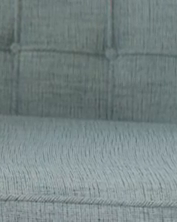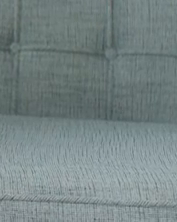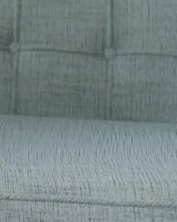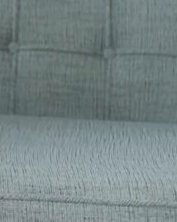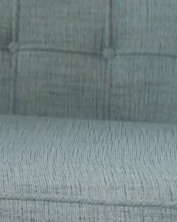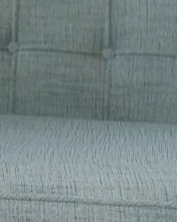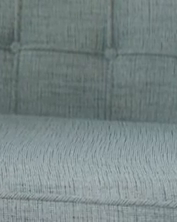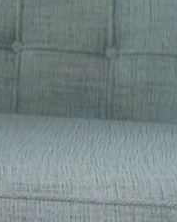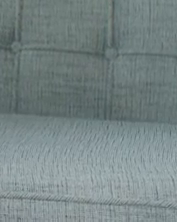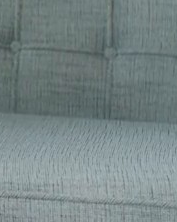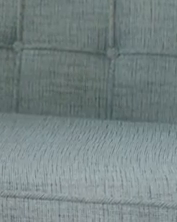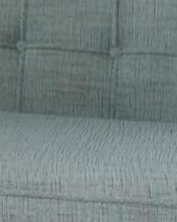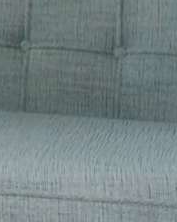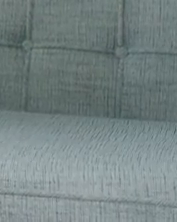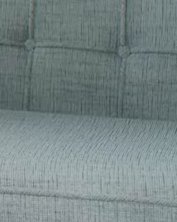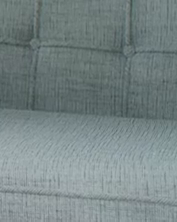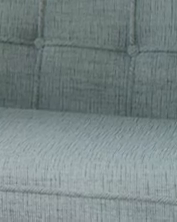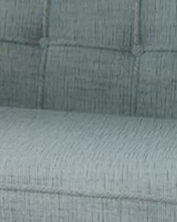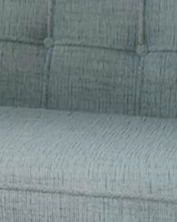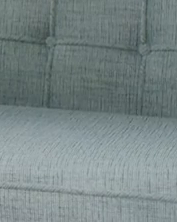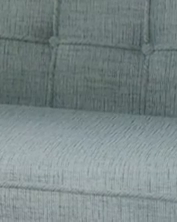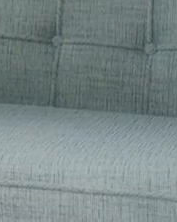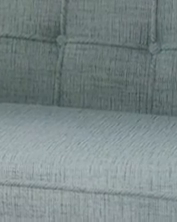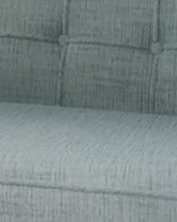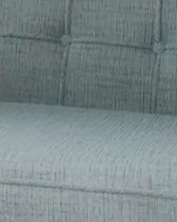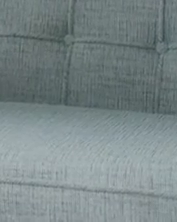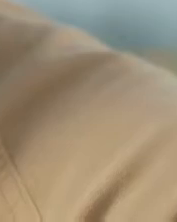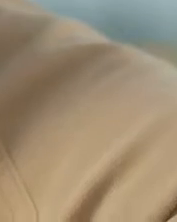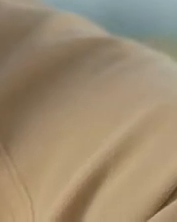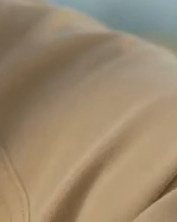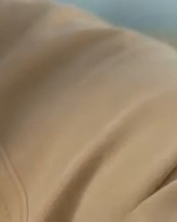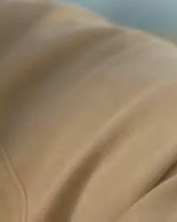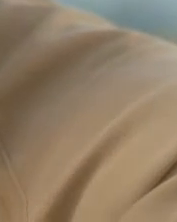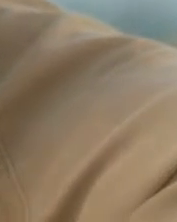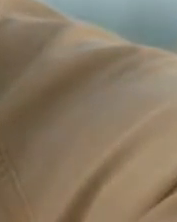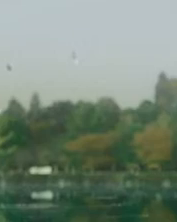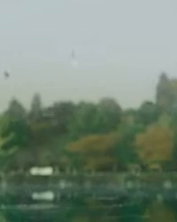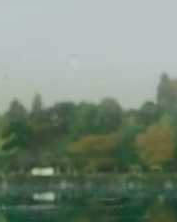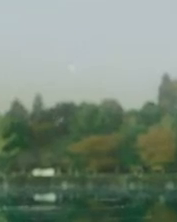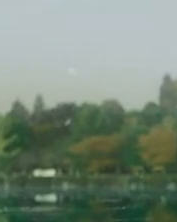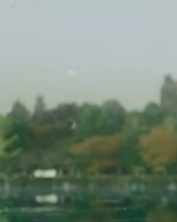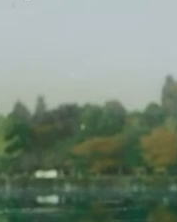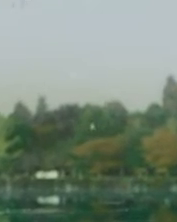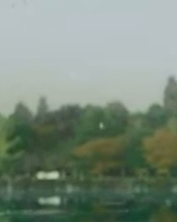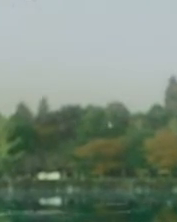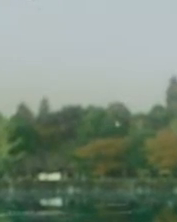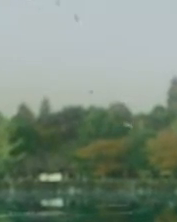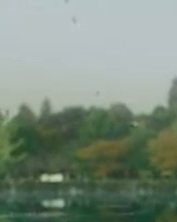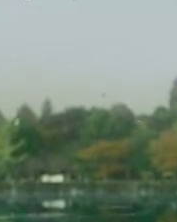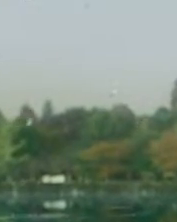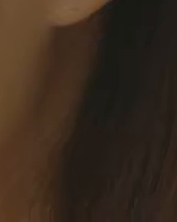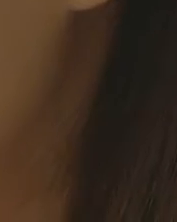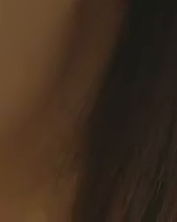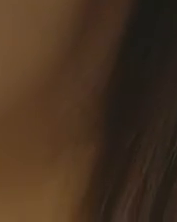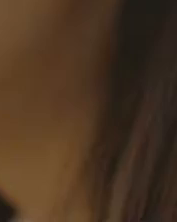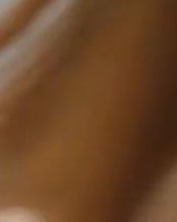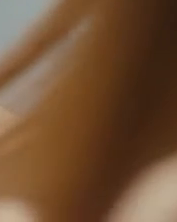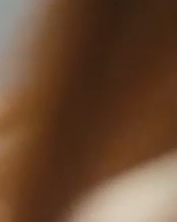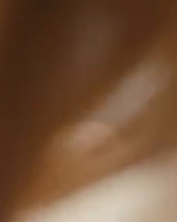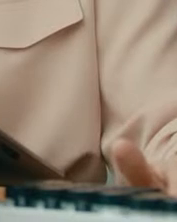사람들은 자신의 생각을 다양한 방법으로 말합니다 사진으로 말하는 사람